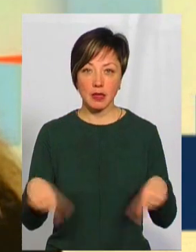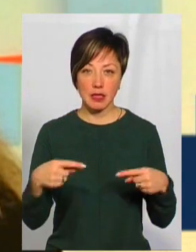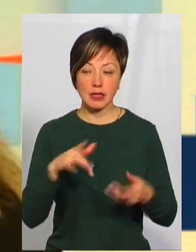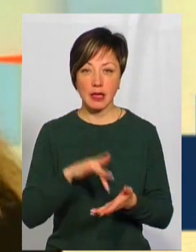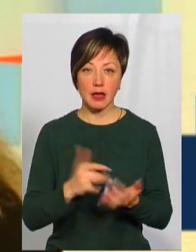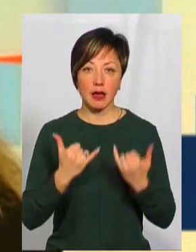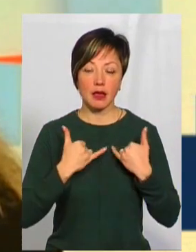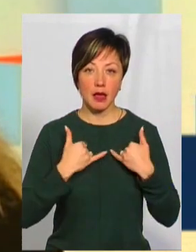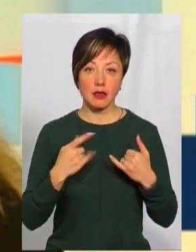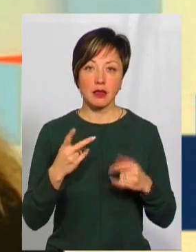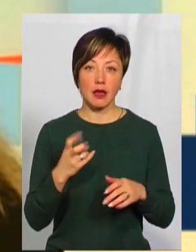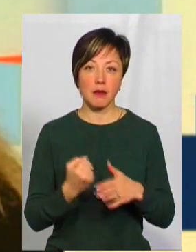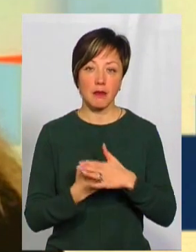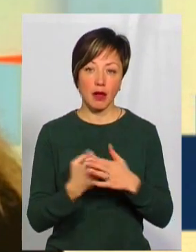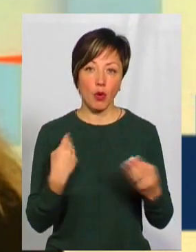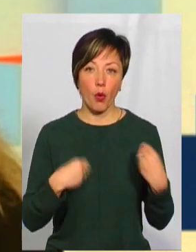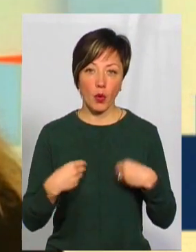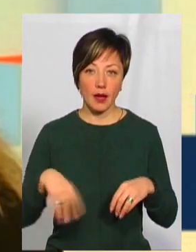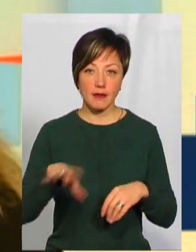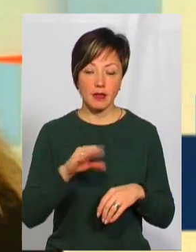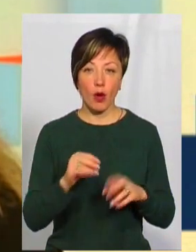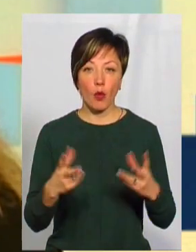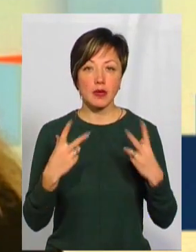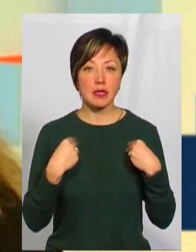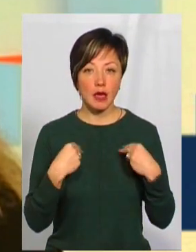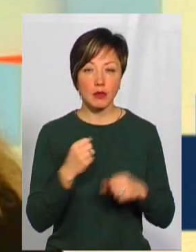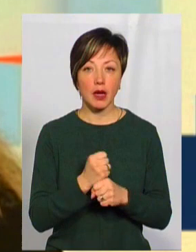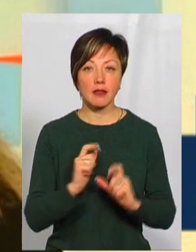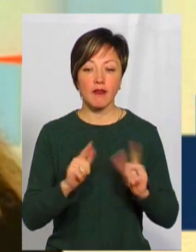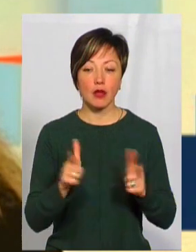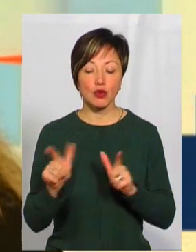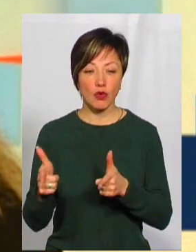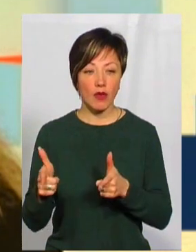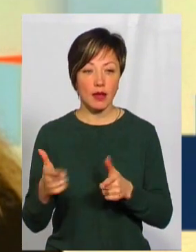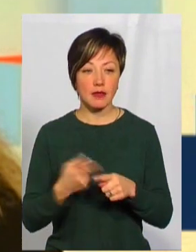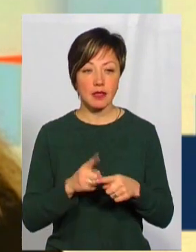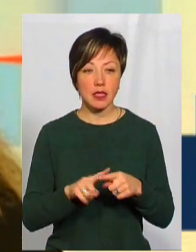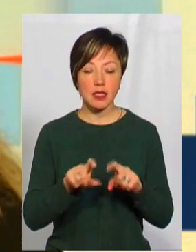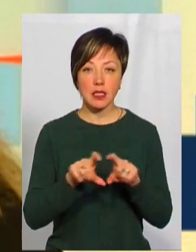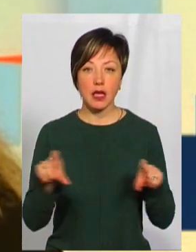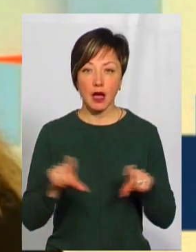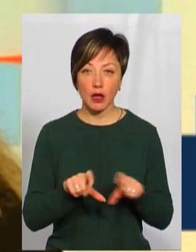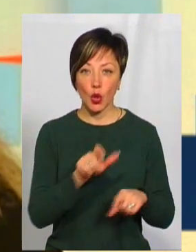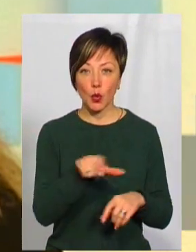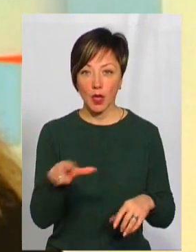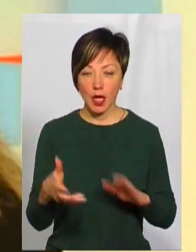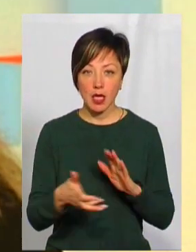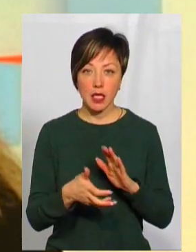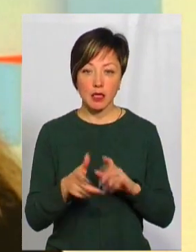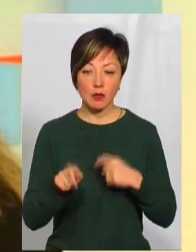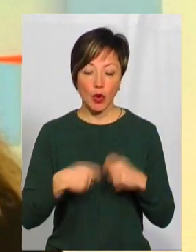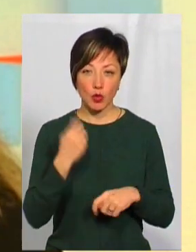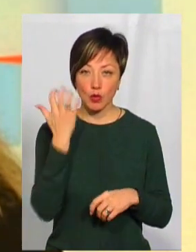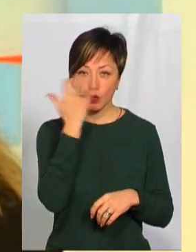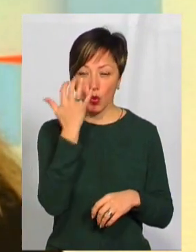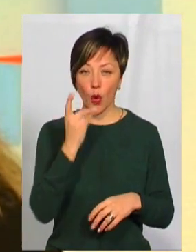центр для нас і банк одягу для всіх. Вони обіцяють працевлаштувати в цих закладах людей з вадами зору